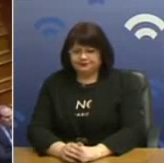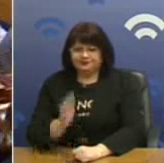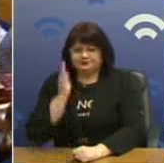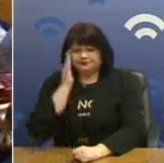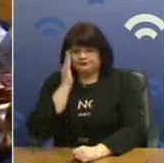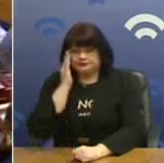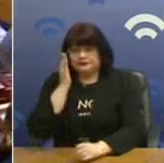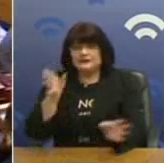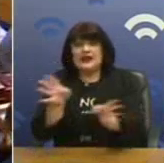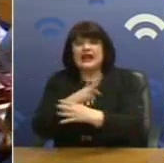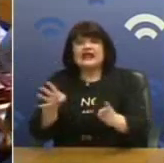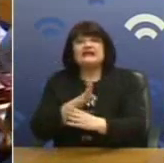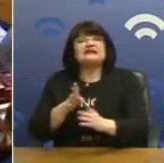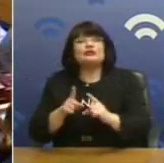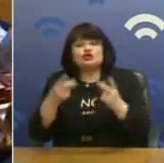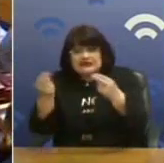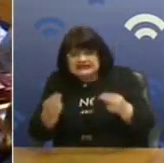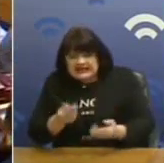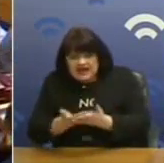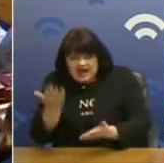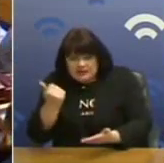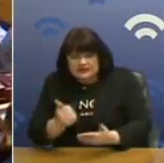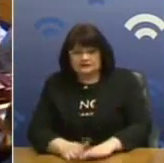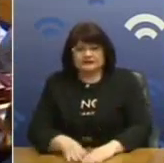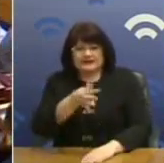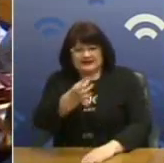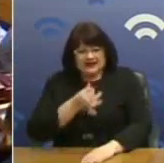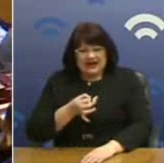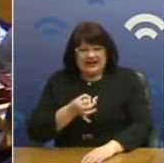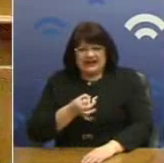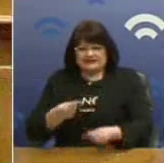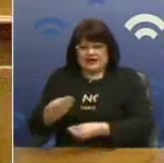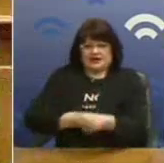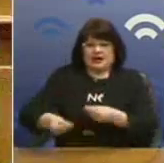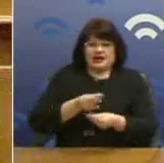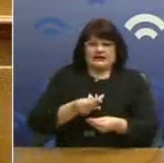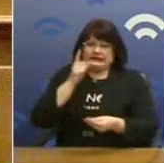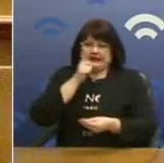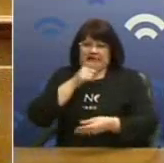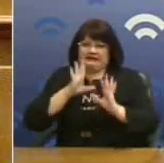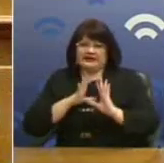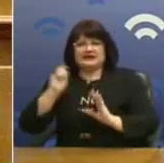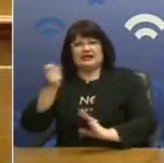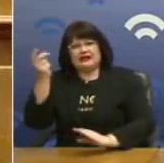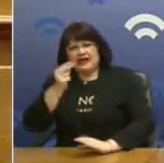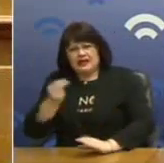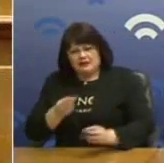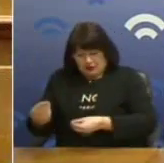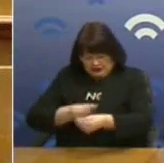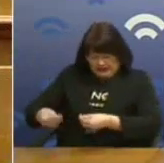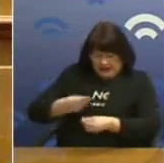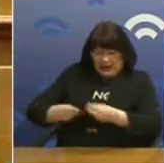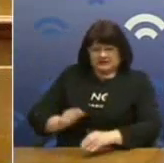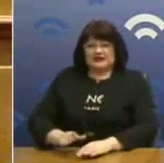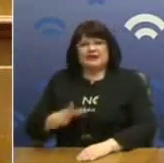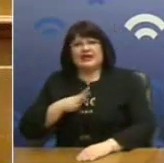Λαϊκισμός είναι χωρίς στοιχεία. Να μιλάτε για δίθεν ανταλλαγές με εθνικά θέματα. Και θέλω να